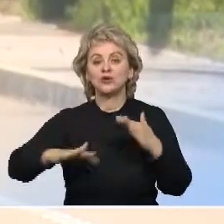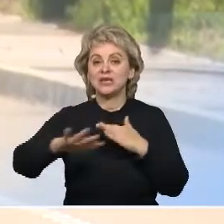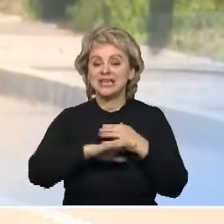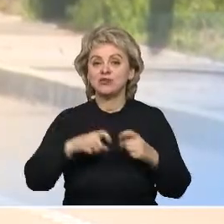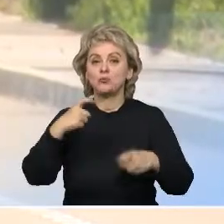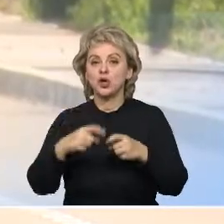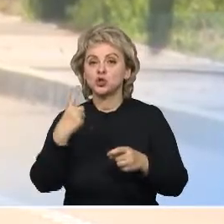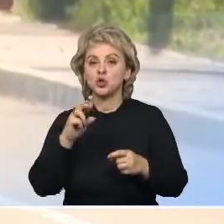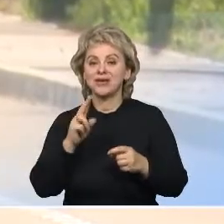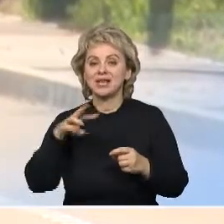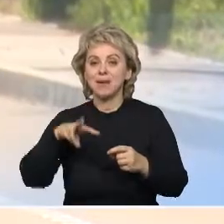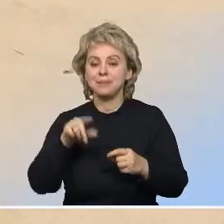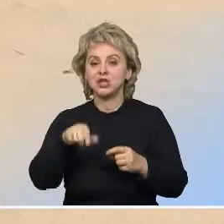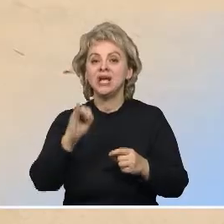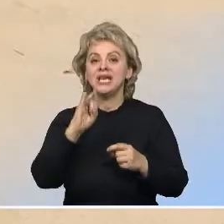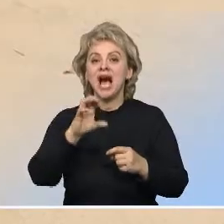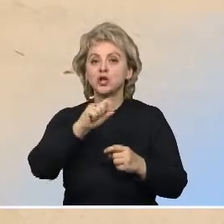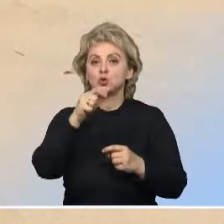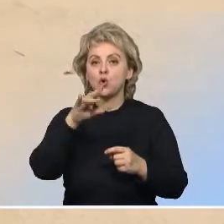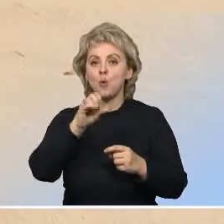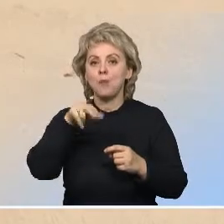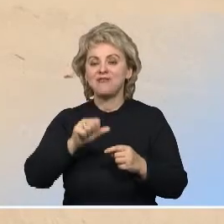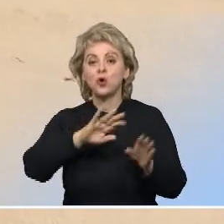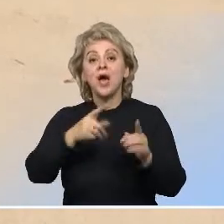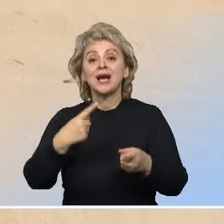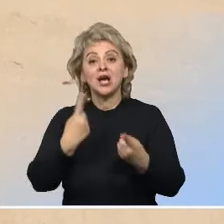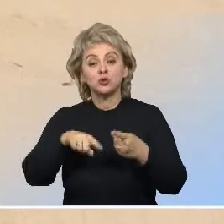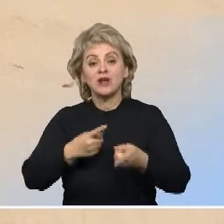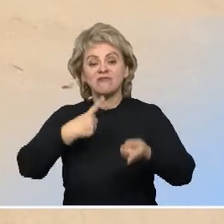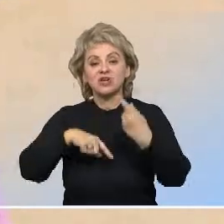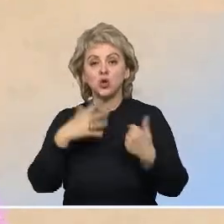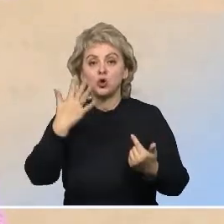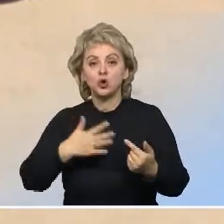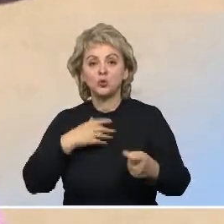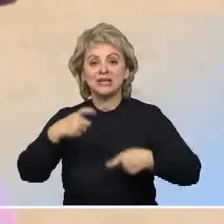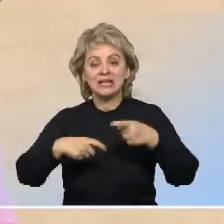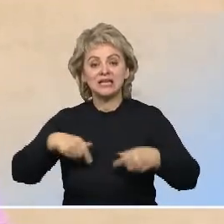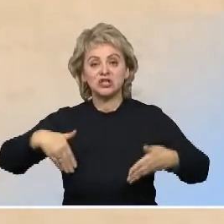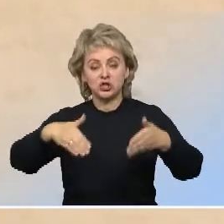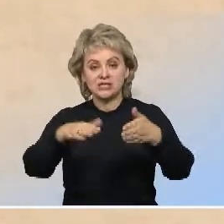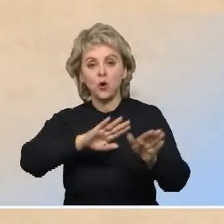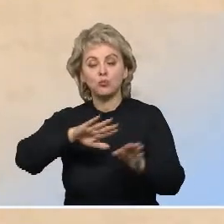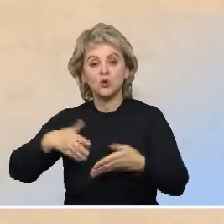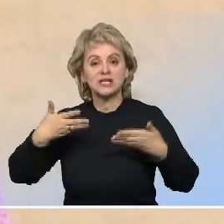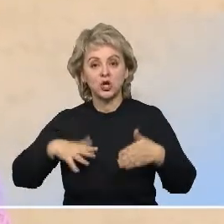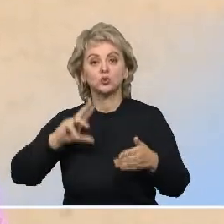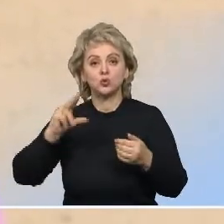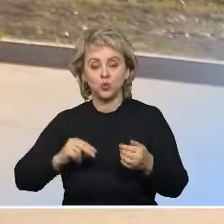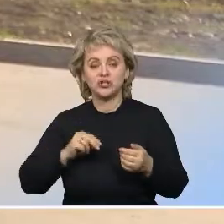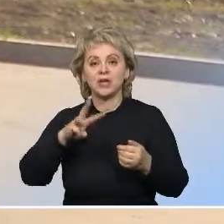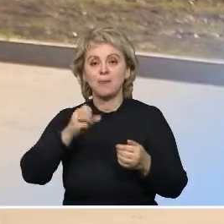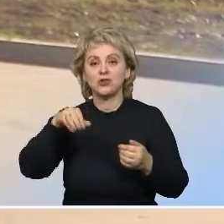в беге на 100 километров Ирину Антропову, которая возвращается на любимые супердлинные дистанции после рождения